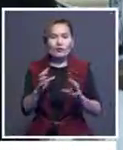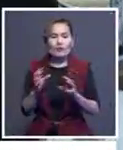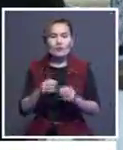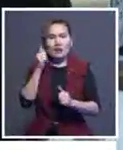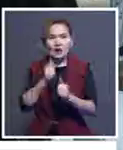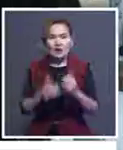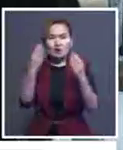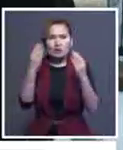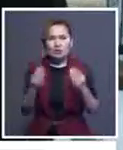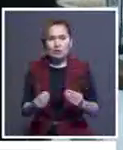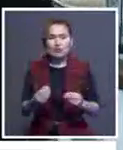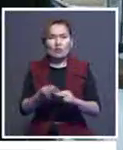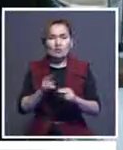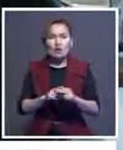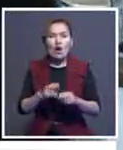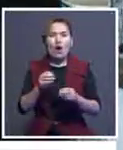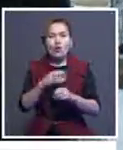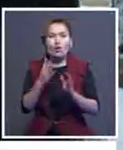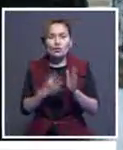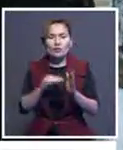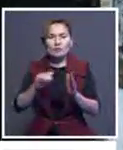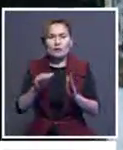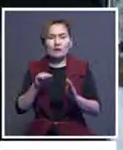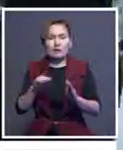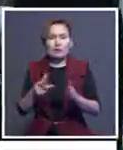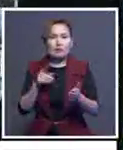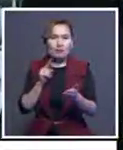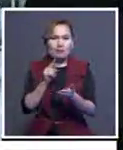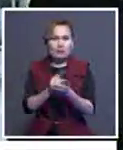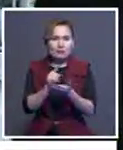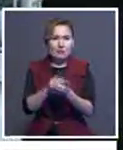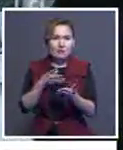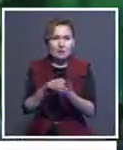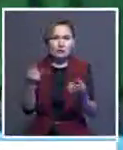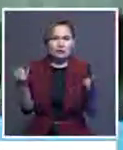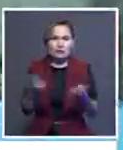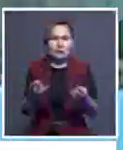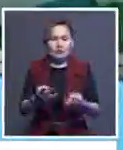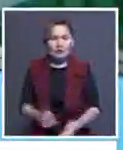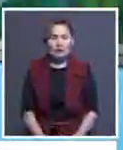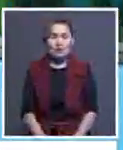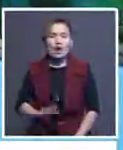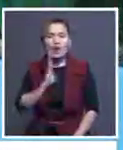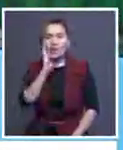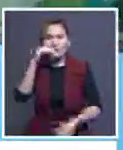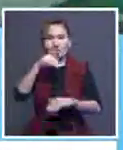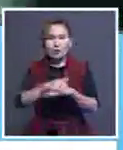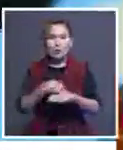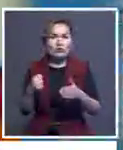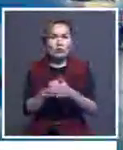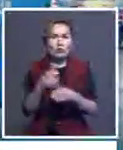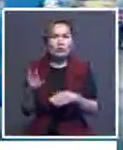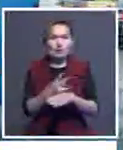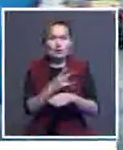кешегі 2000 планның беруіміз керек біз. Біз оны қайдан береміз? Жоқ, өлеміз ба? Таң сәріден түнге дейін